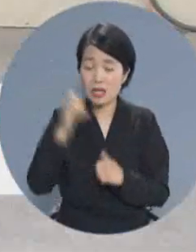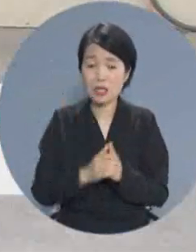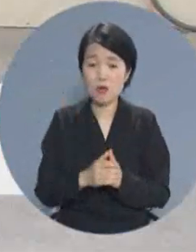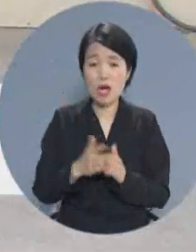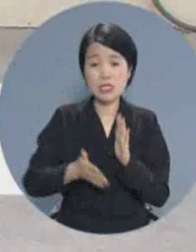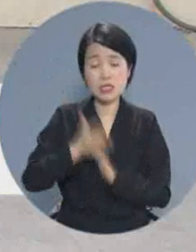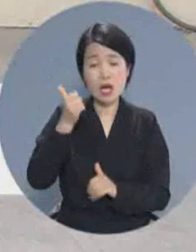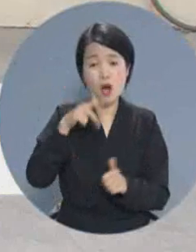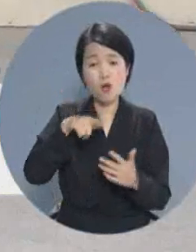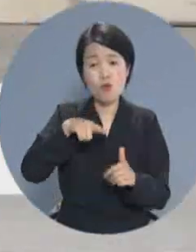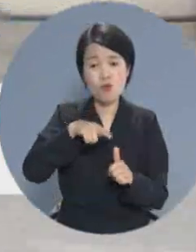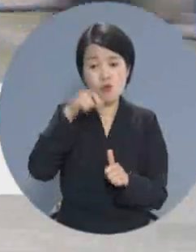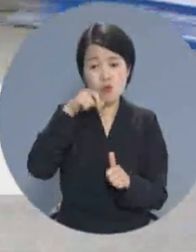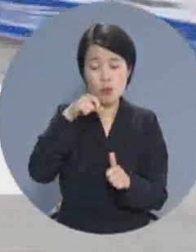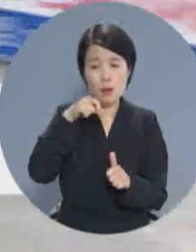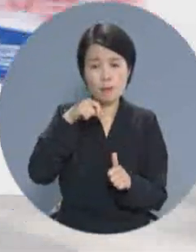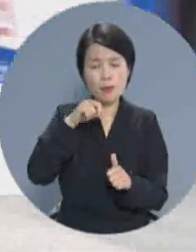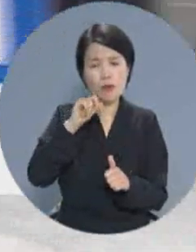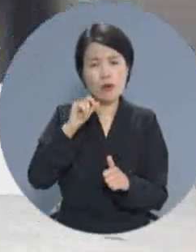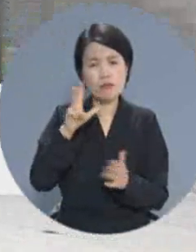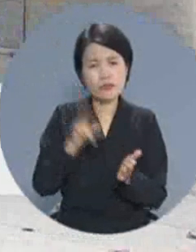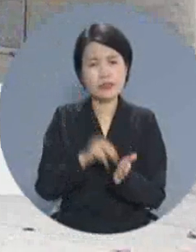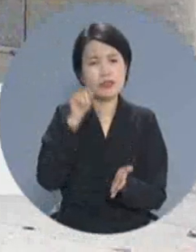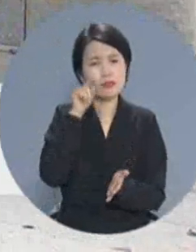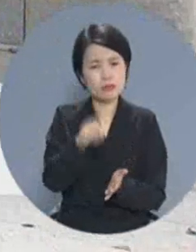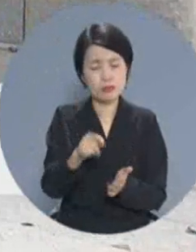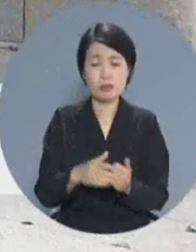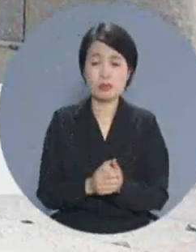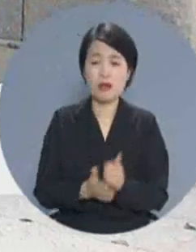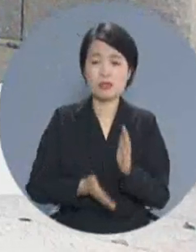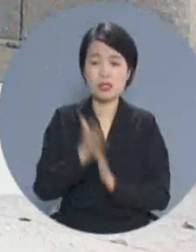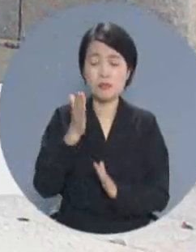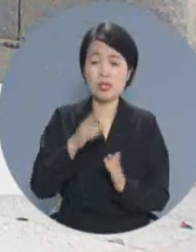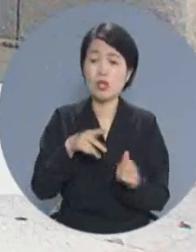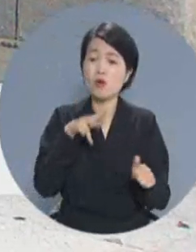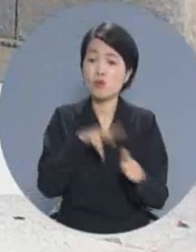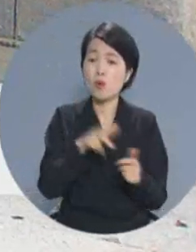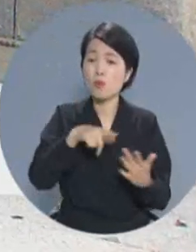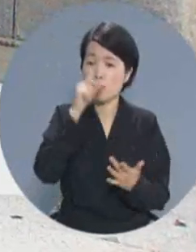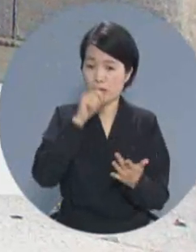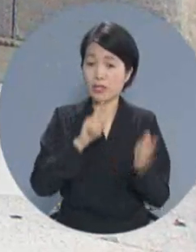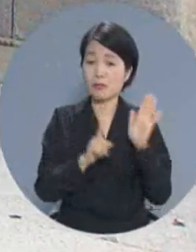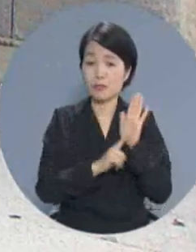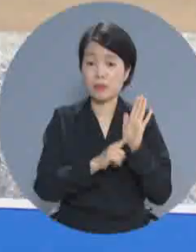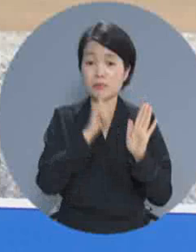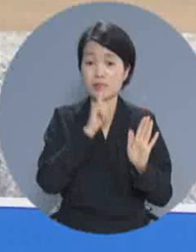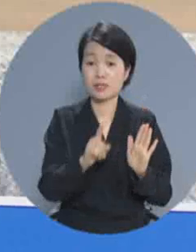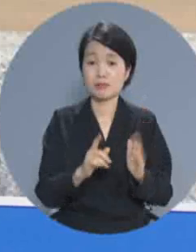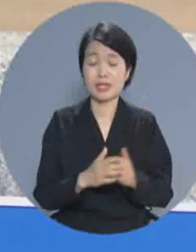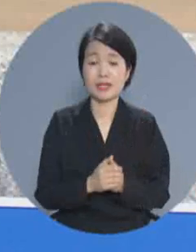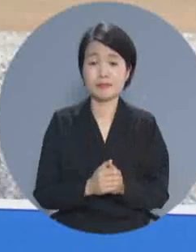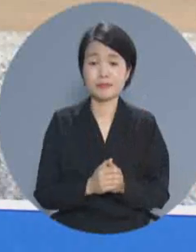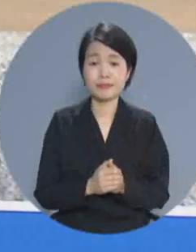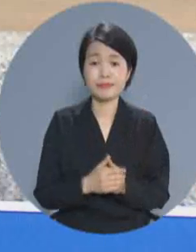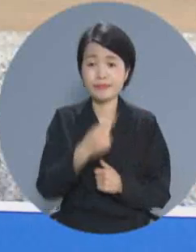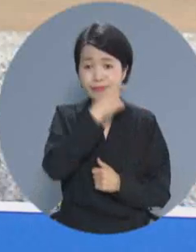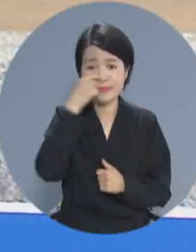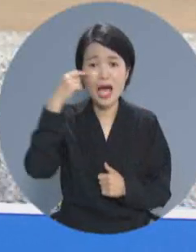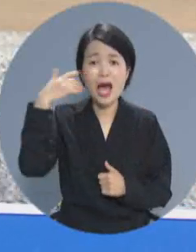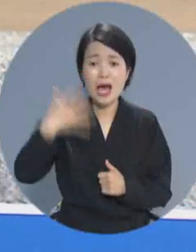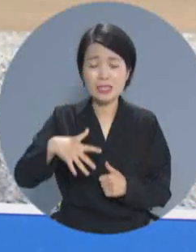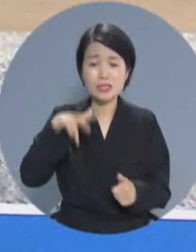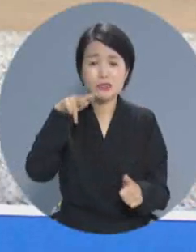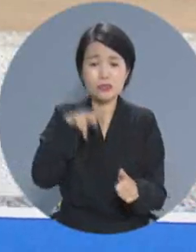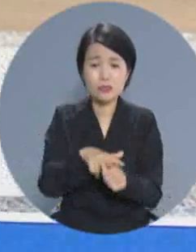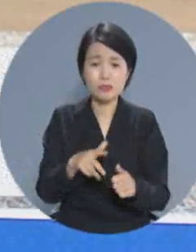시장 후보로까지 결정된 것에 문제를 제기하며 시민 후보를 내세우겠다고 밝혔습니다. 검증이 전혀 안 된